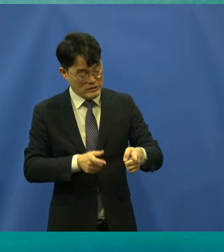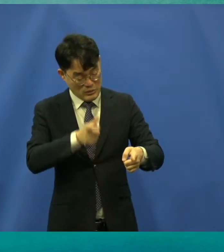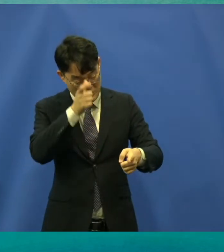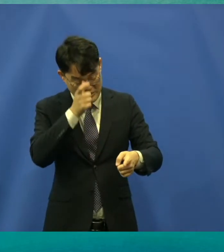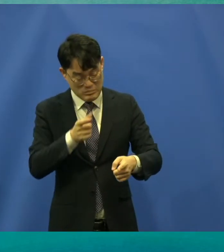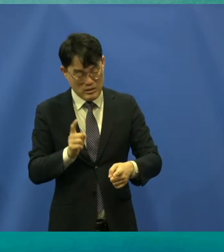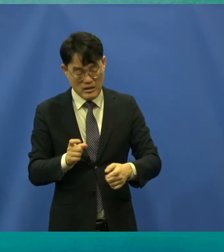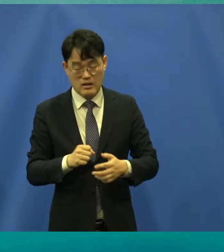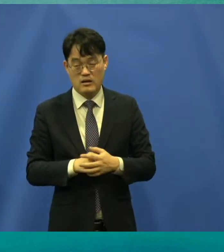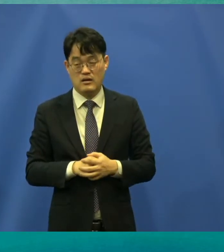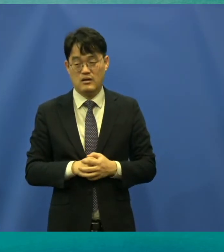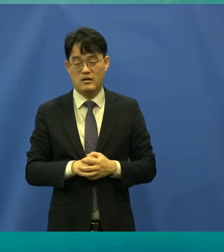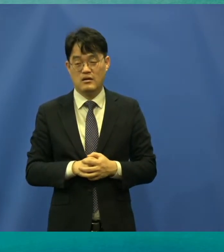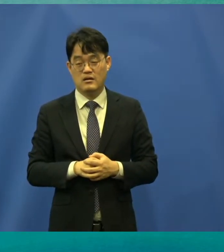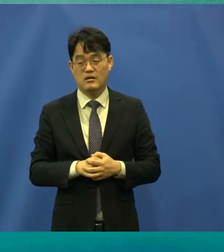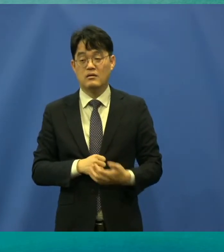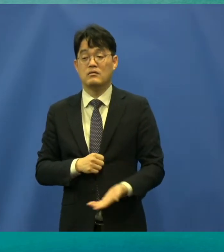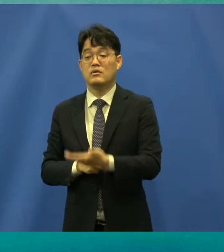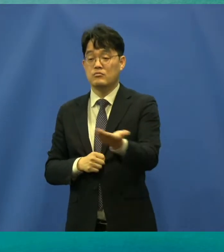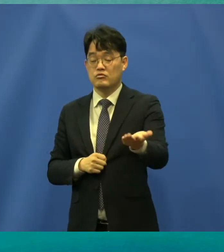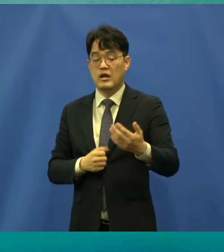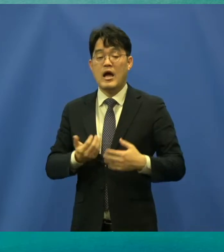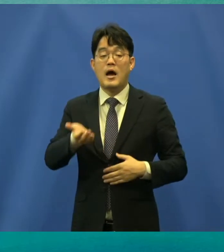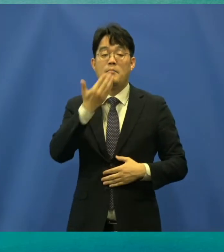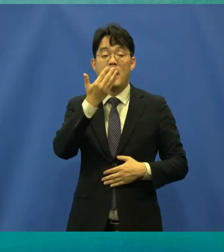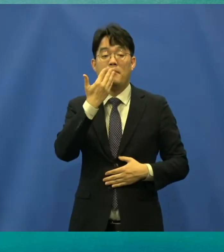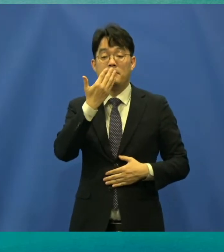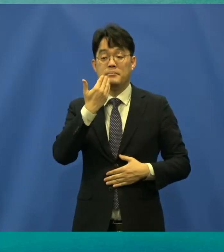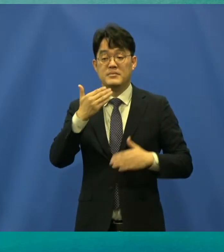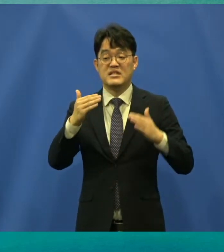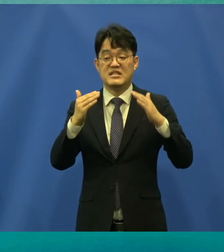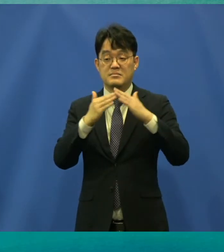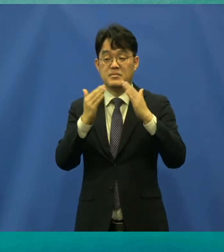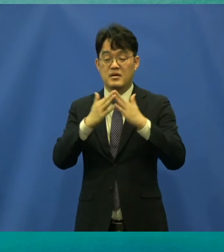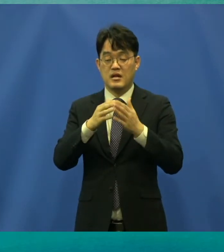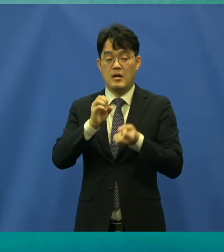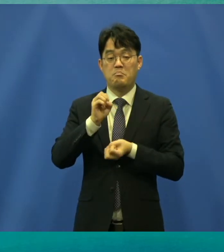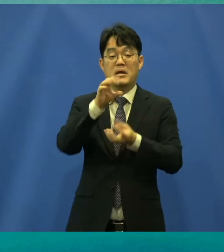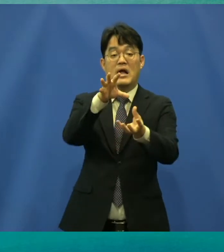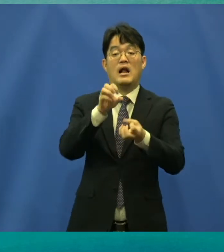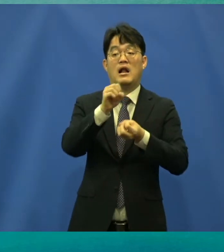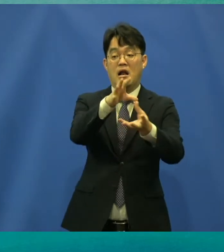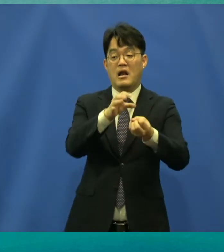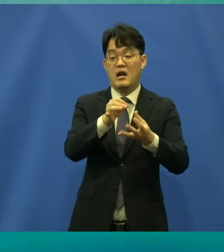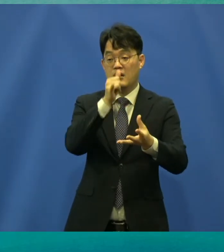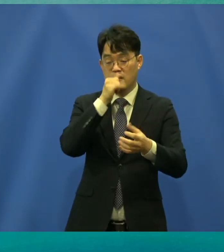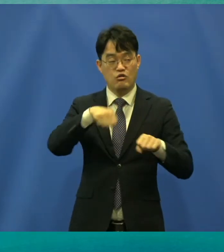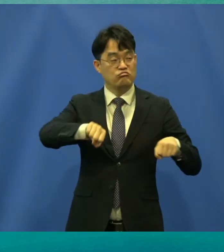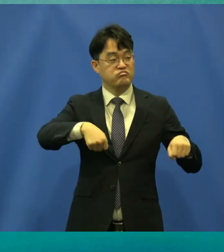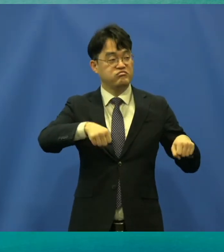언제나 하나님의 명령에는 긴박성이 있습니다. 하나님만이 아시는 거예요.